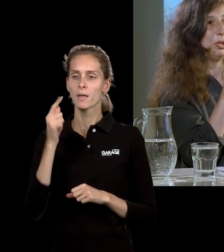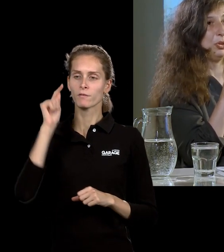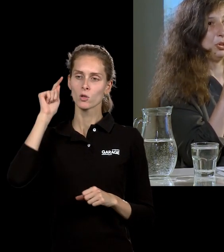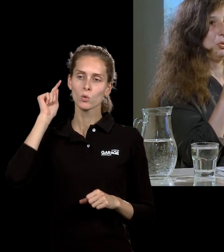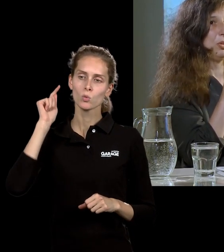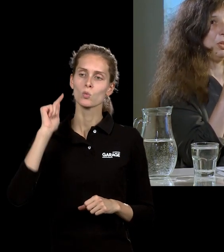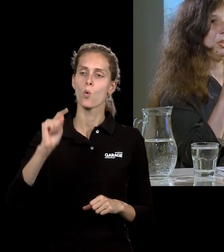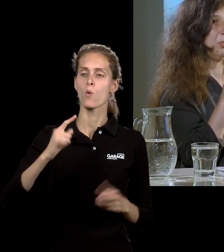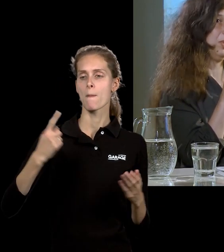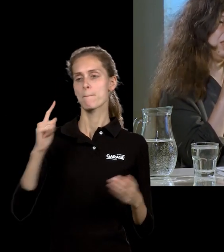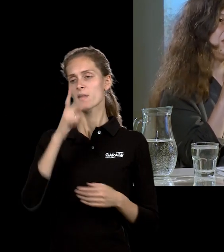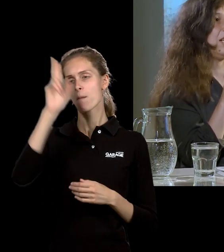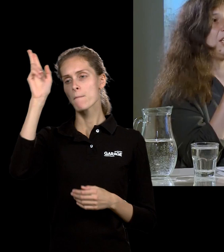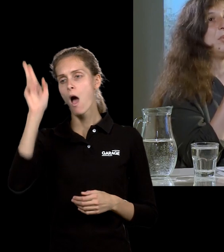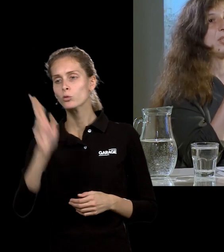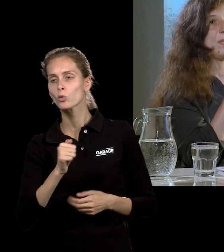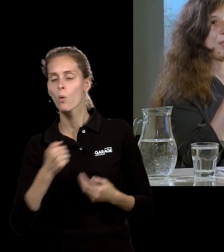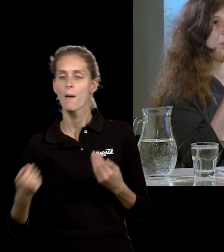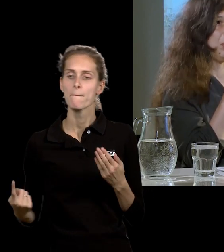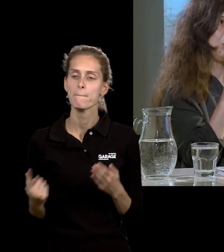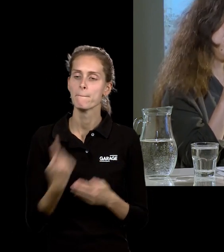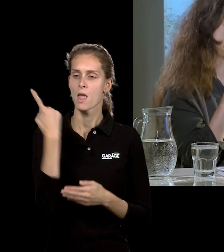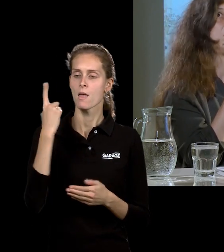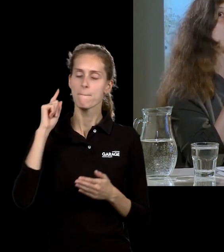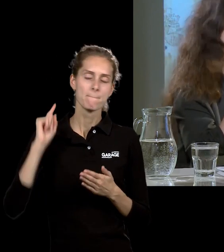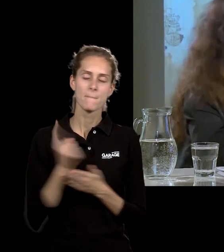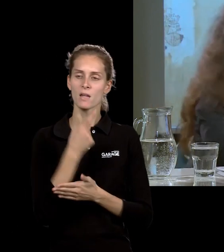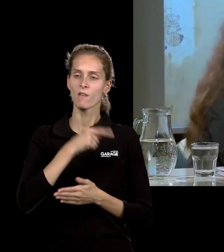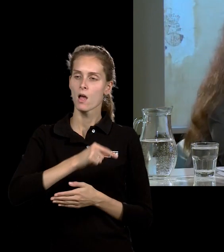точку, или первую черту, вот этот момент там, созидания мира.